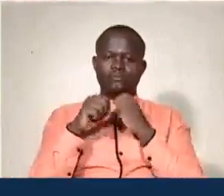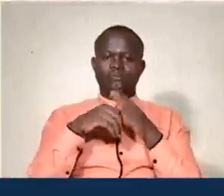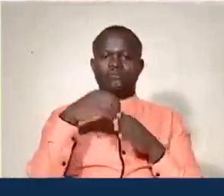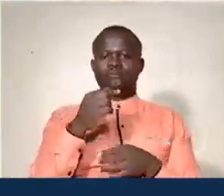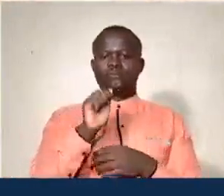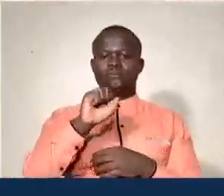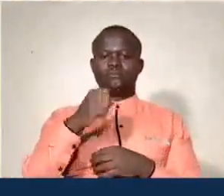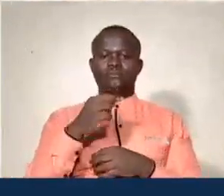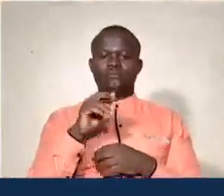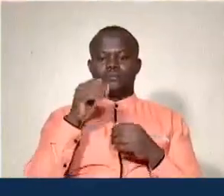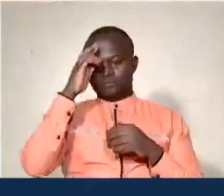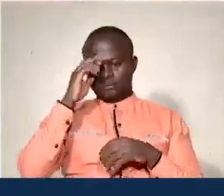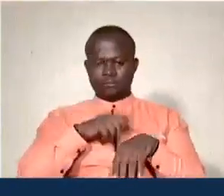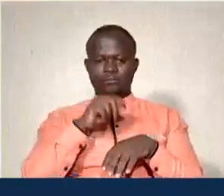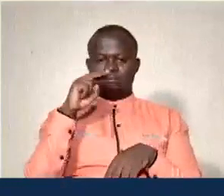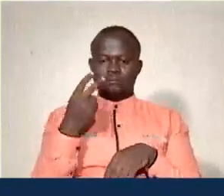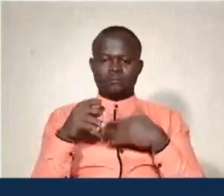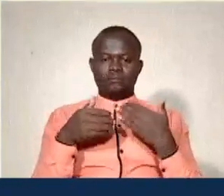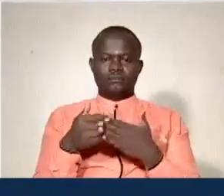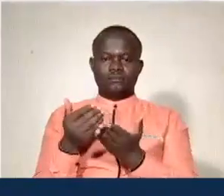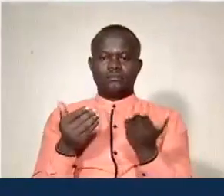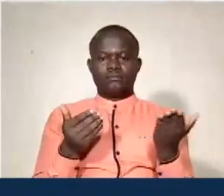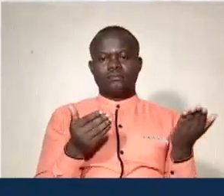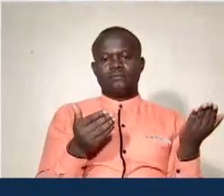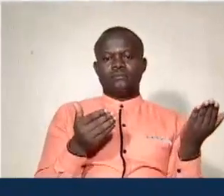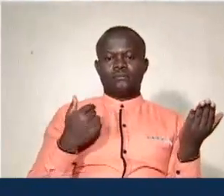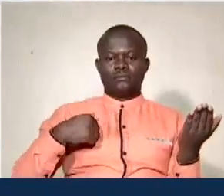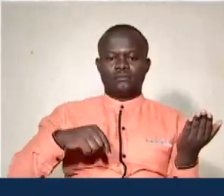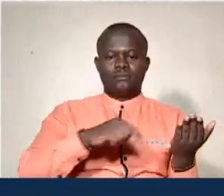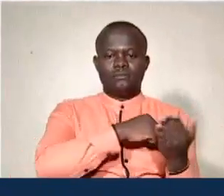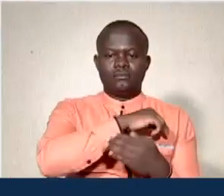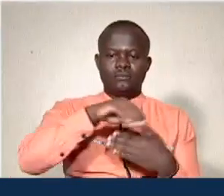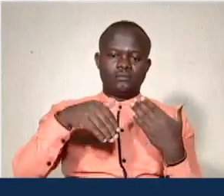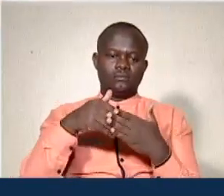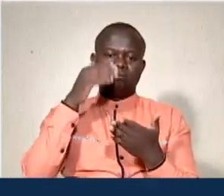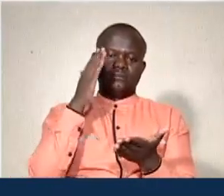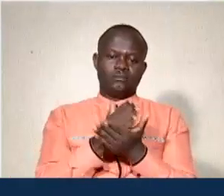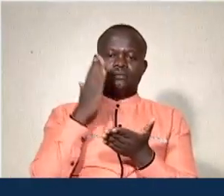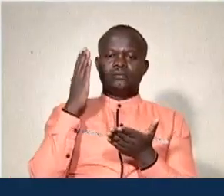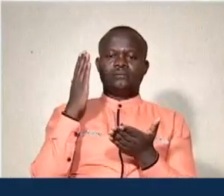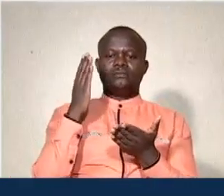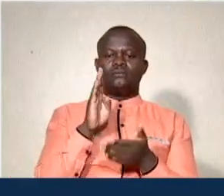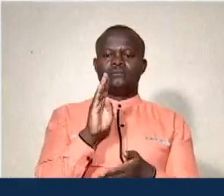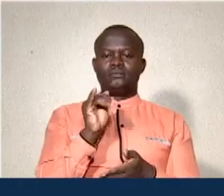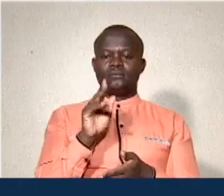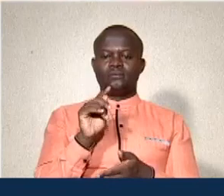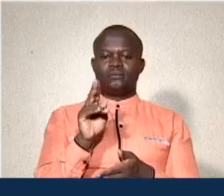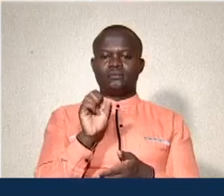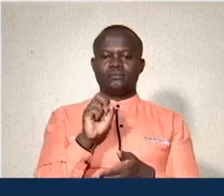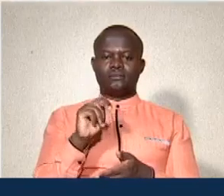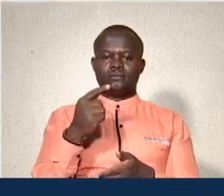Gasagara kibutse ku nshuro ya 2 gusa mu myaka 29 ishize Jenoside yakorewe Abatutsi ihagaritswe, Byukusenge